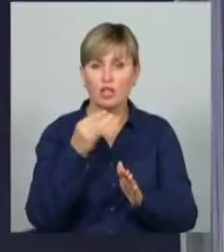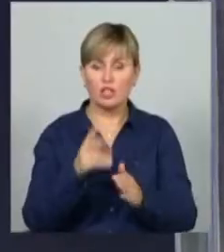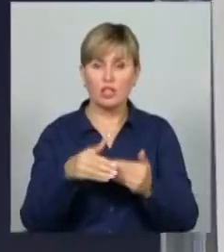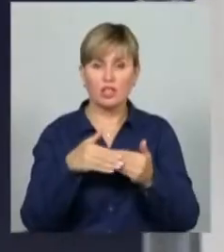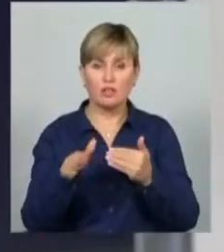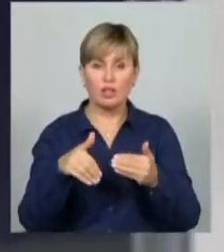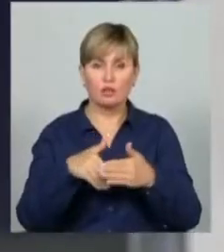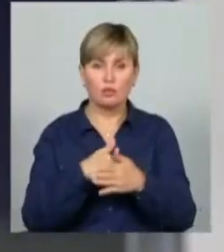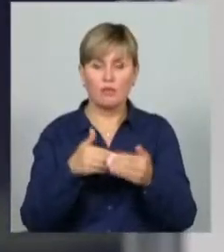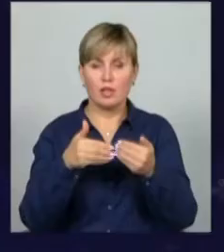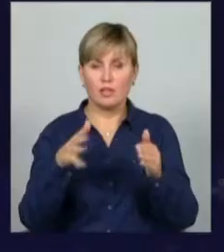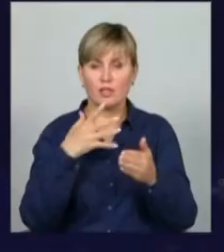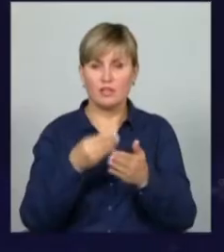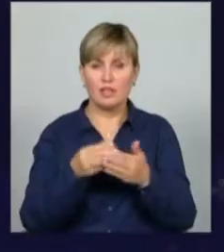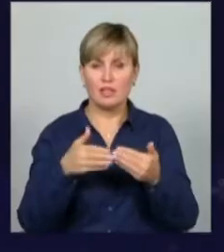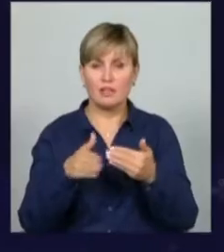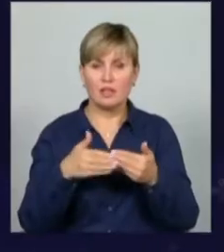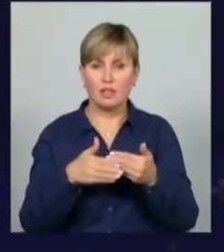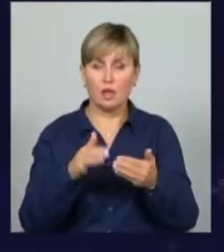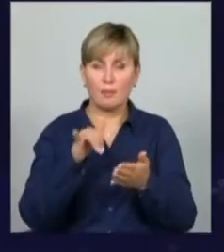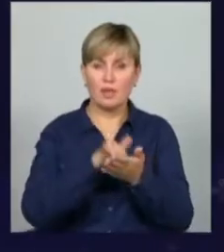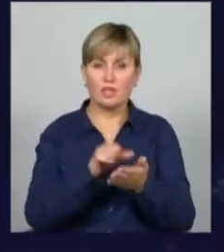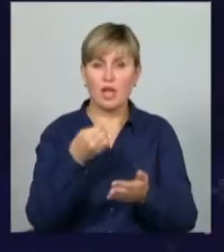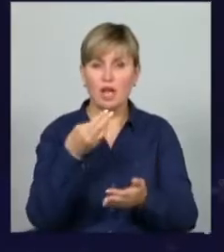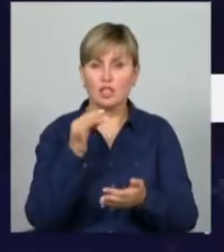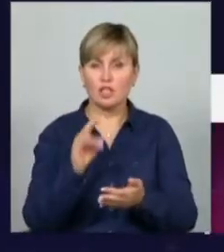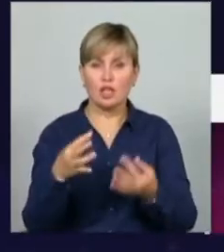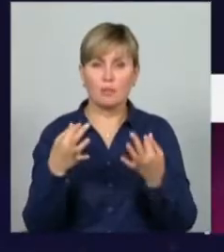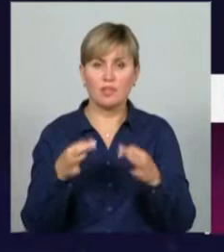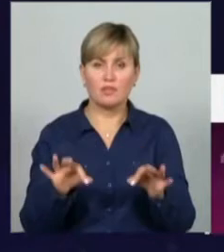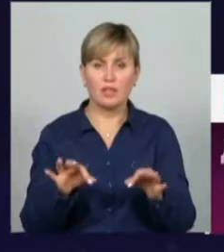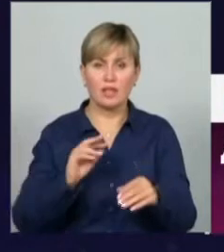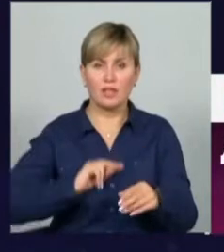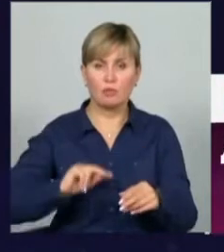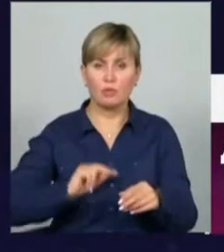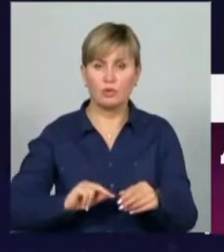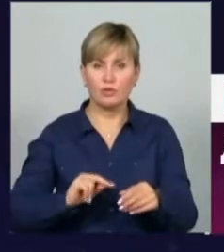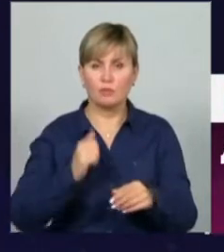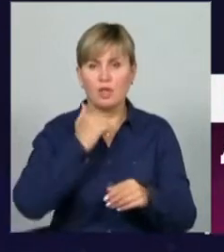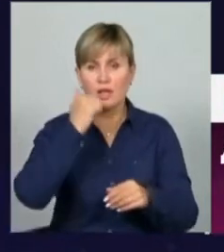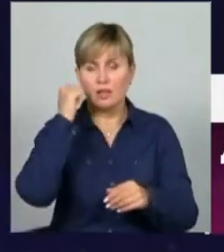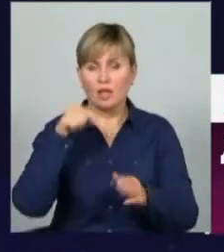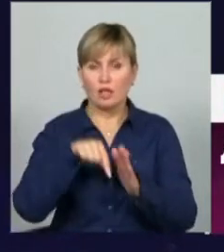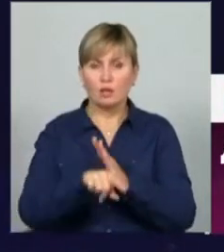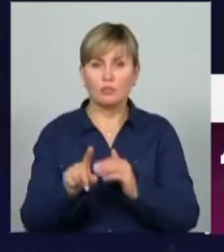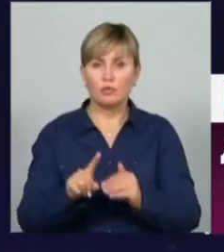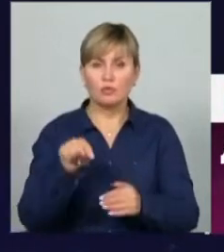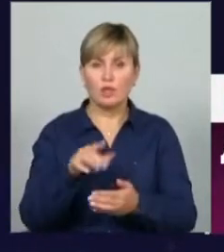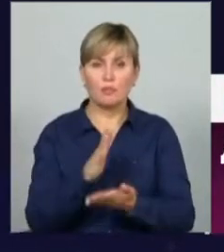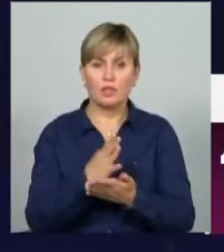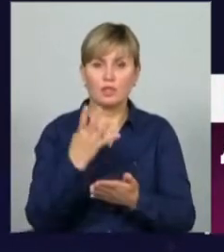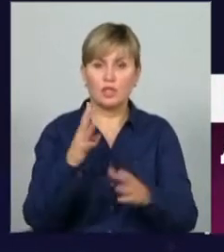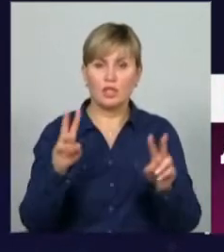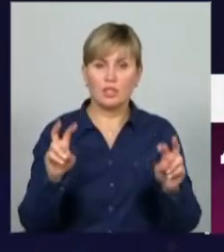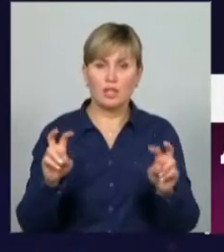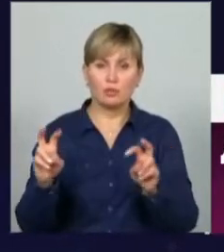кинозалов вновь распахнули свои двери. Приложение «Ашик» позволяет нам работать, благодаря тому, что там есть 4